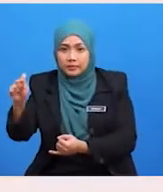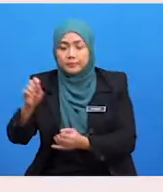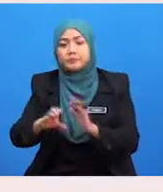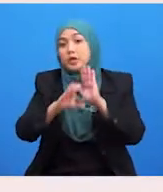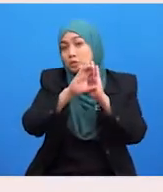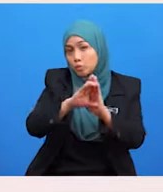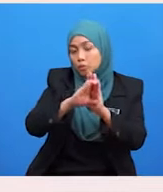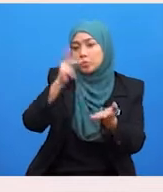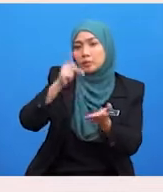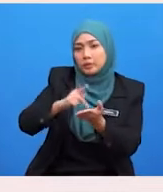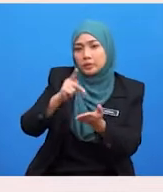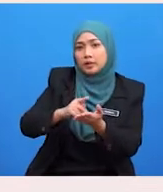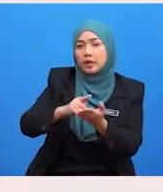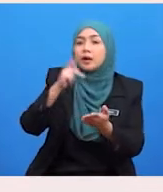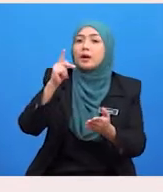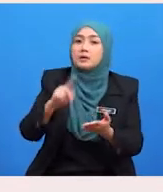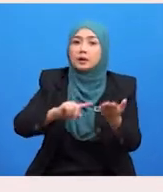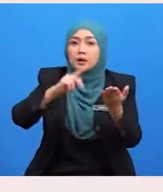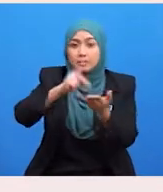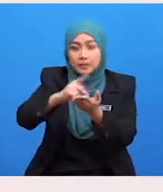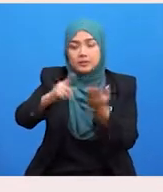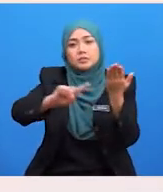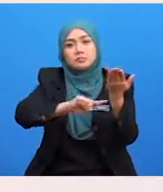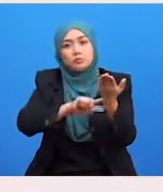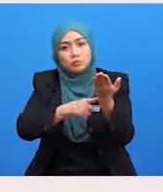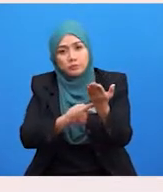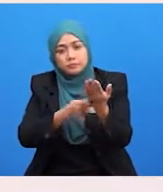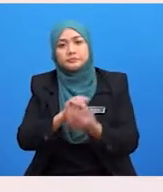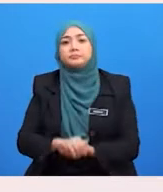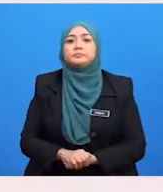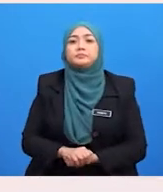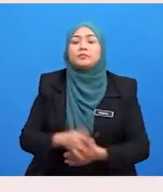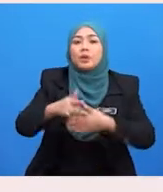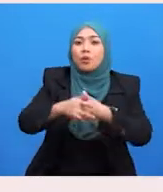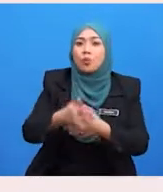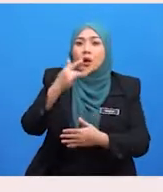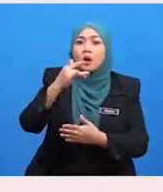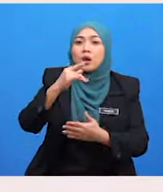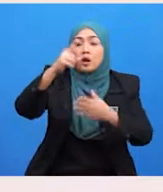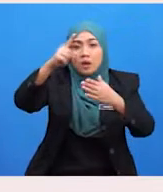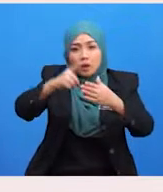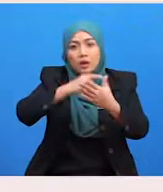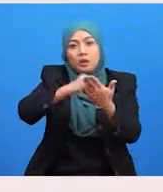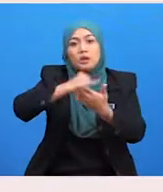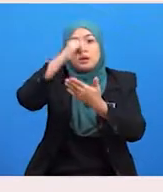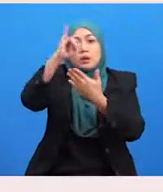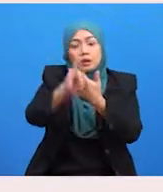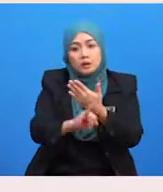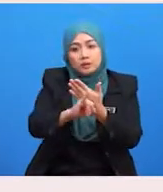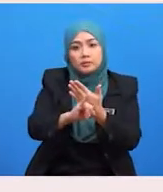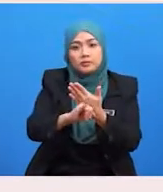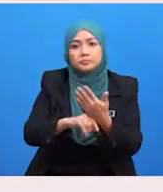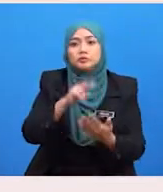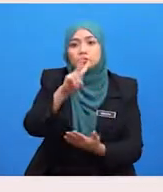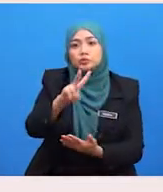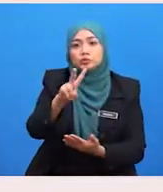contoh pengiraan penilaian semula. Pada 1 Januari 2019, bagi perabot ialah